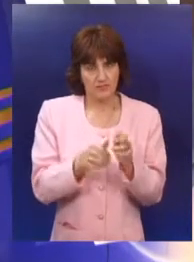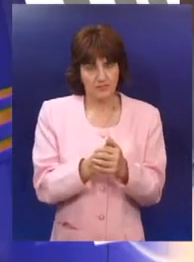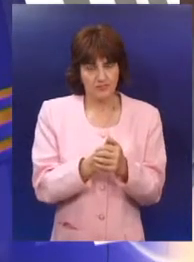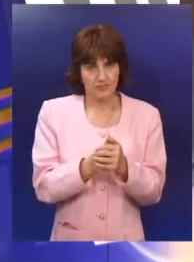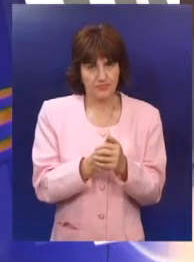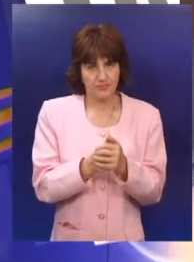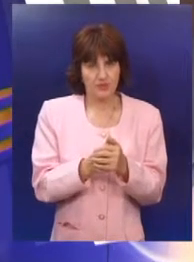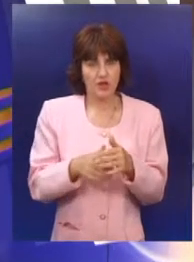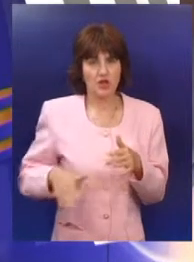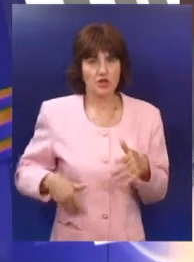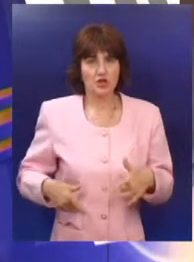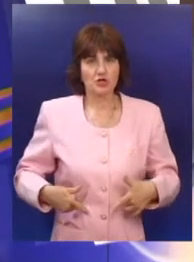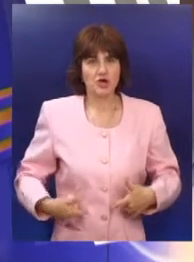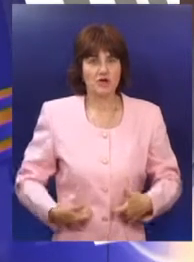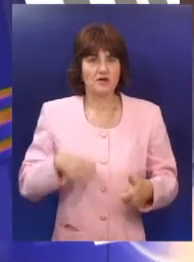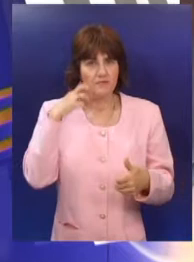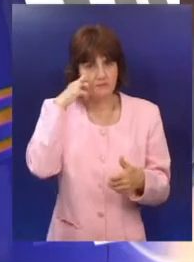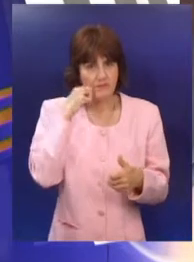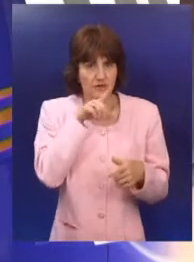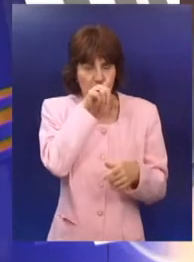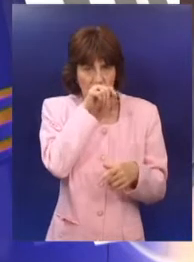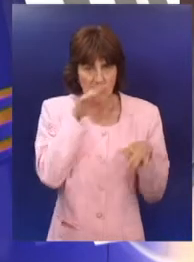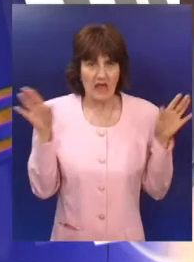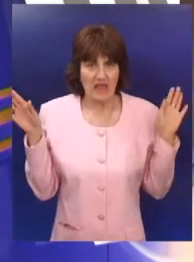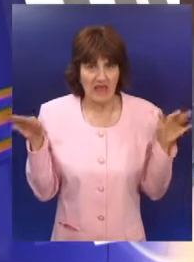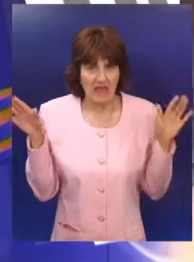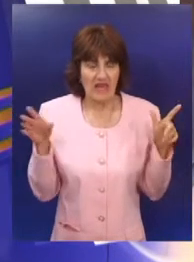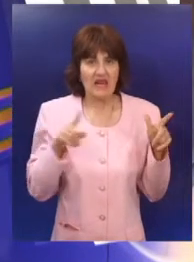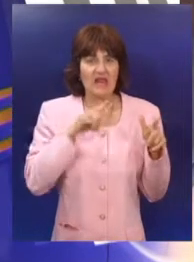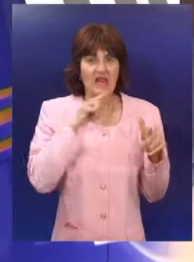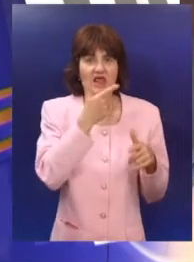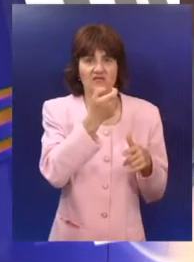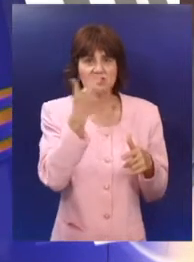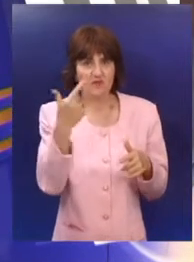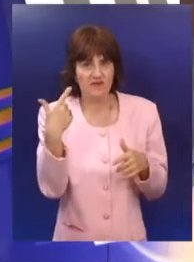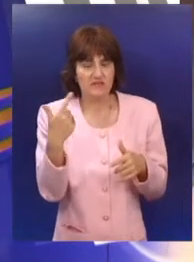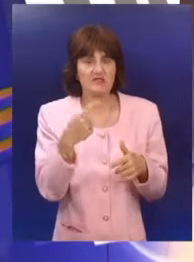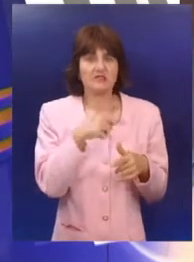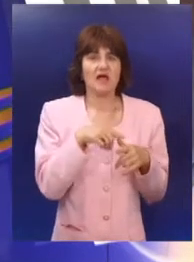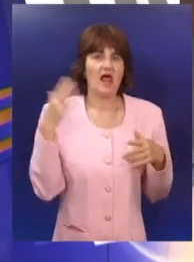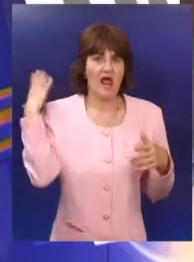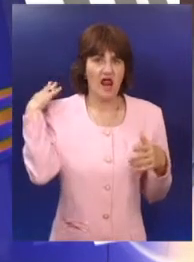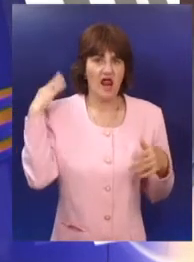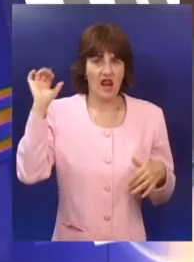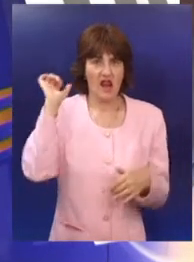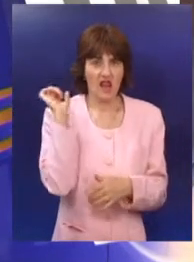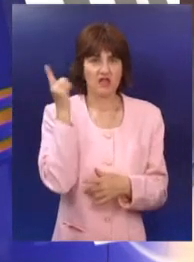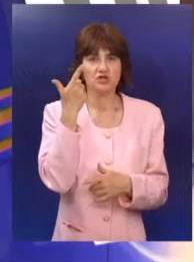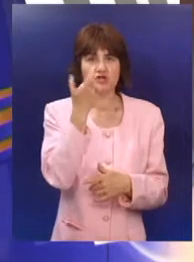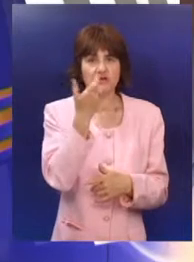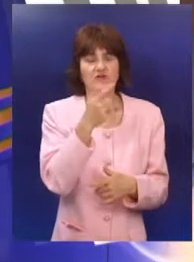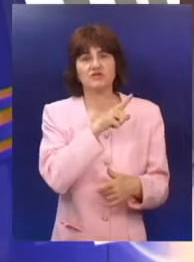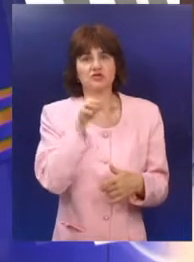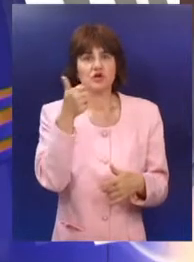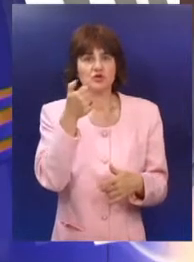košta od 320 do 350 dinara po kilogramu, krila od 200 do 220, leđa od 95 do